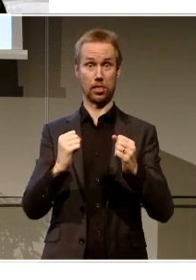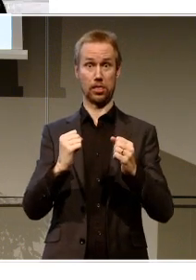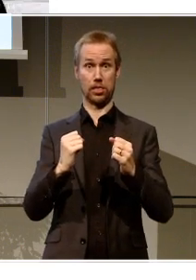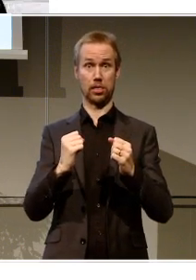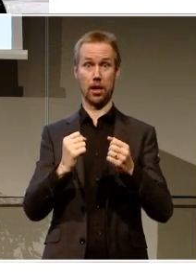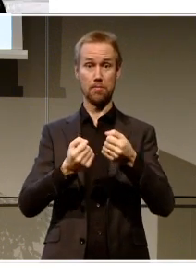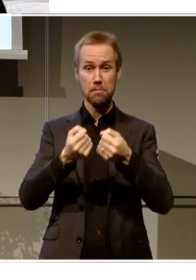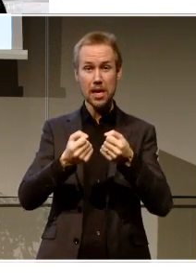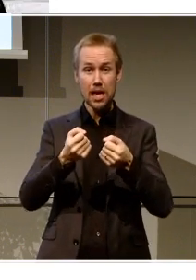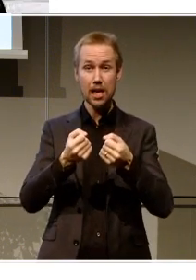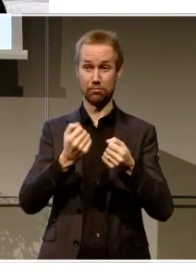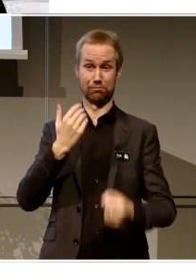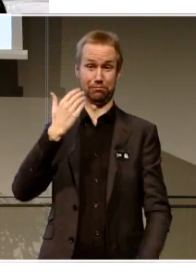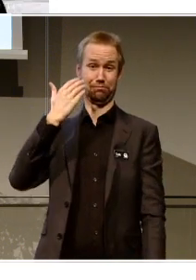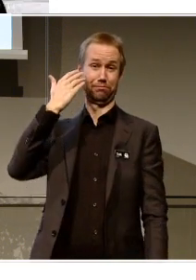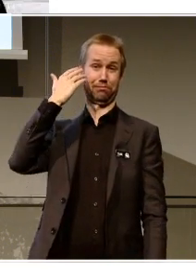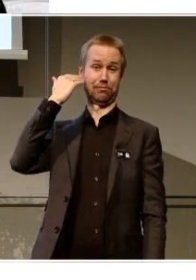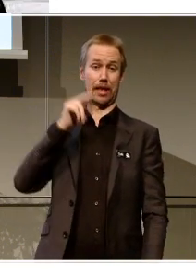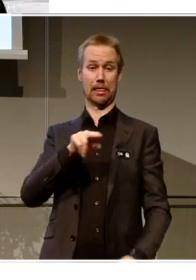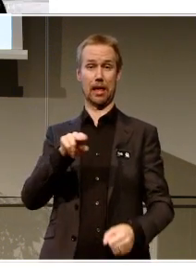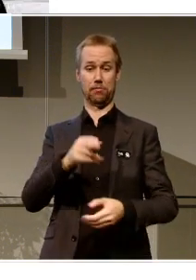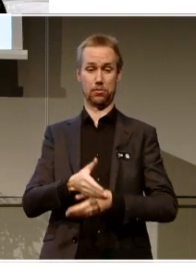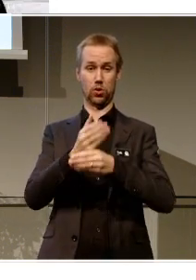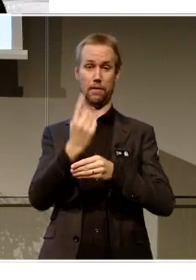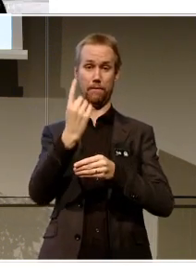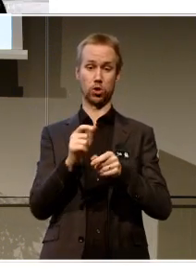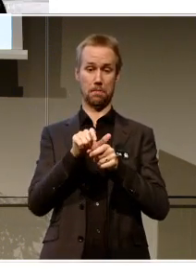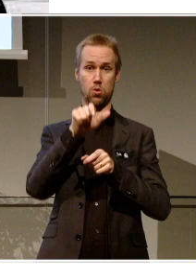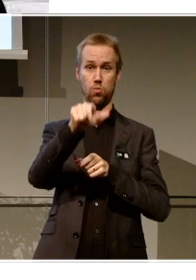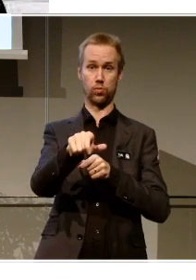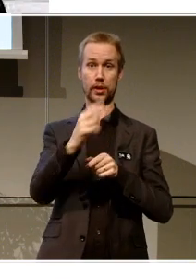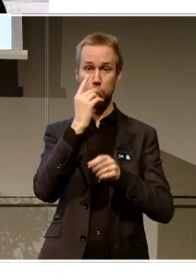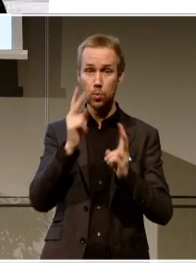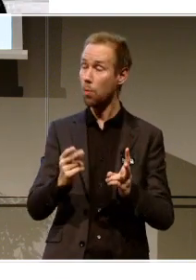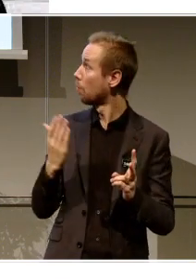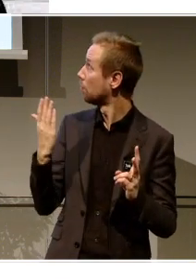man byggde den här första bron över den första motorväg såg ut på det här sättet.